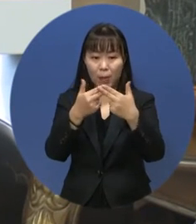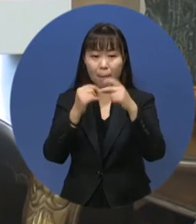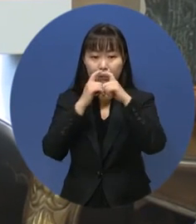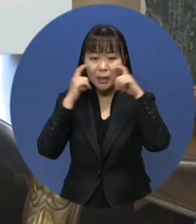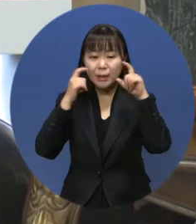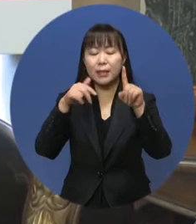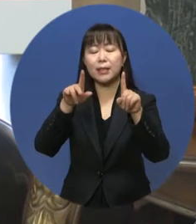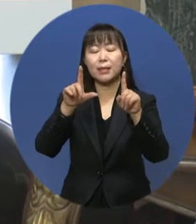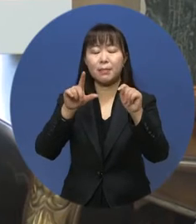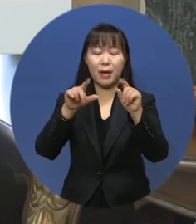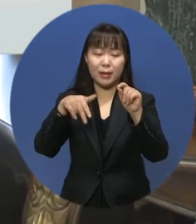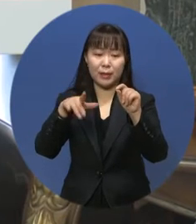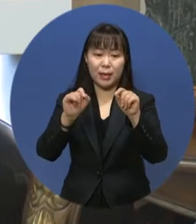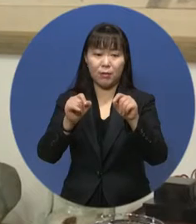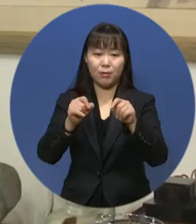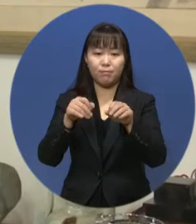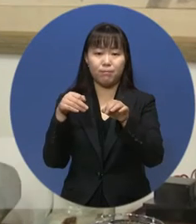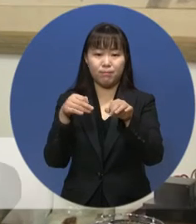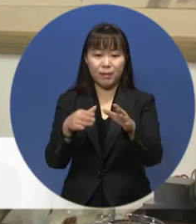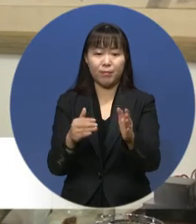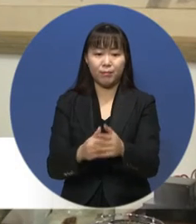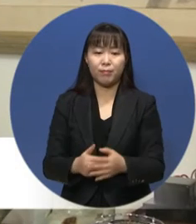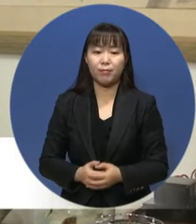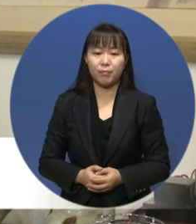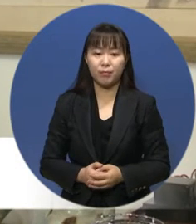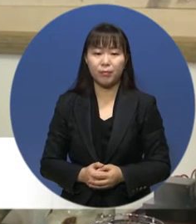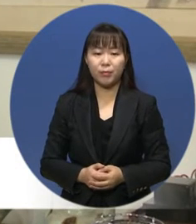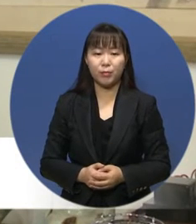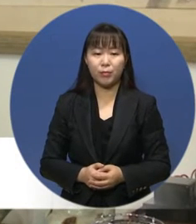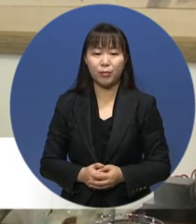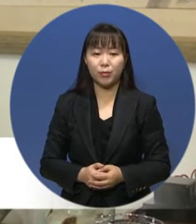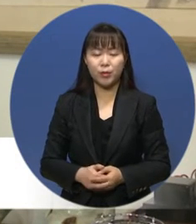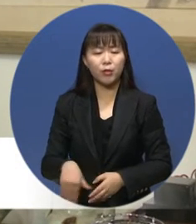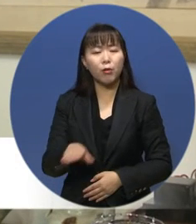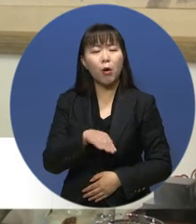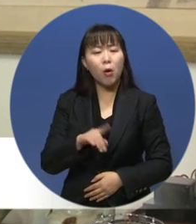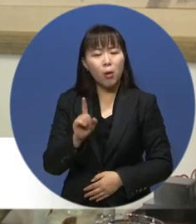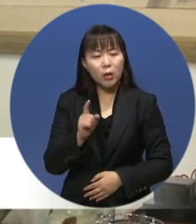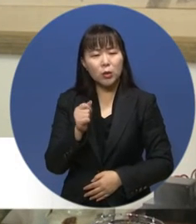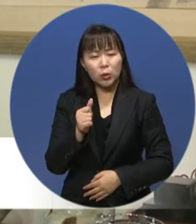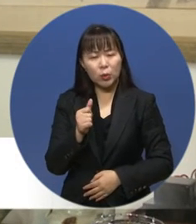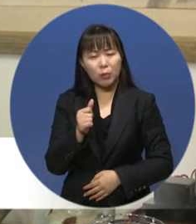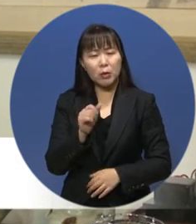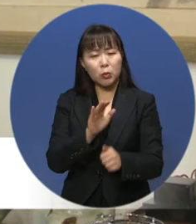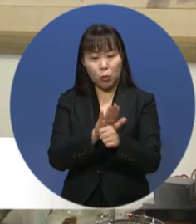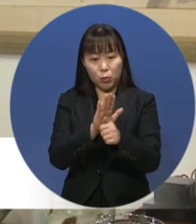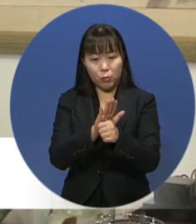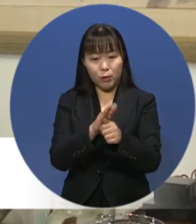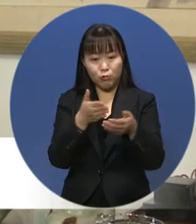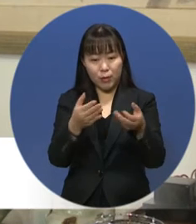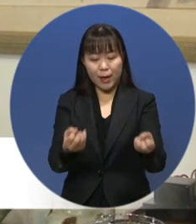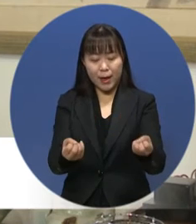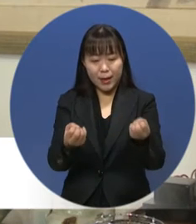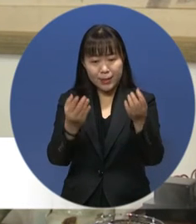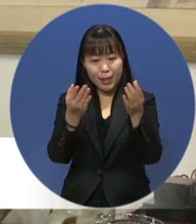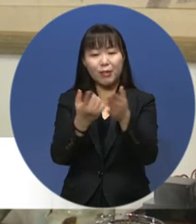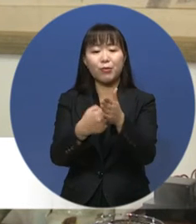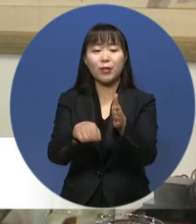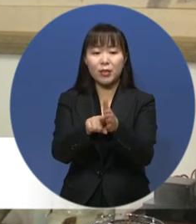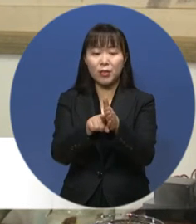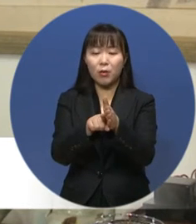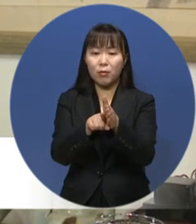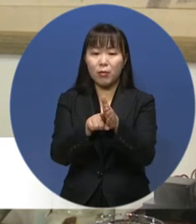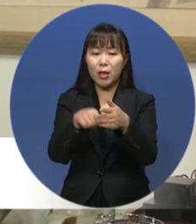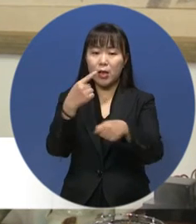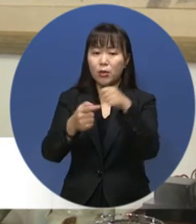1만 장을 후원했습니다. 저희가 뭔가 조금이라도 도움이 되는 그런 행사를 해보자고 해서